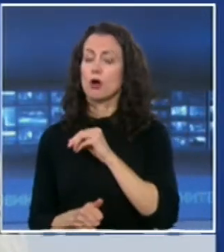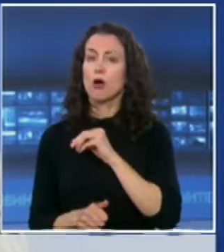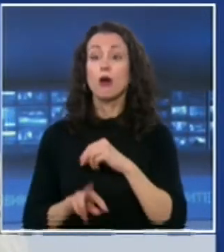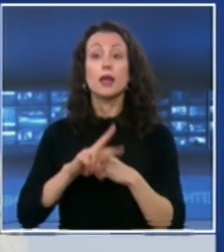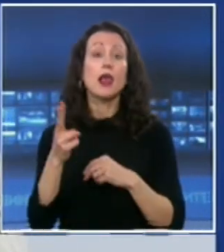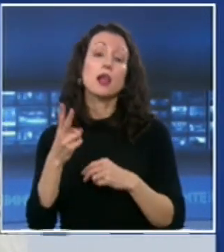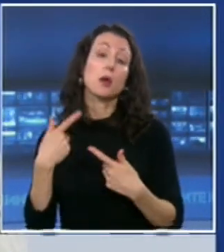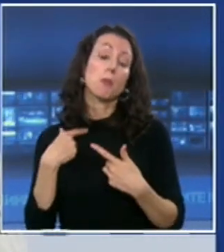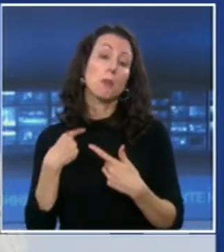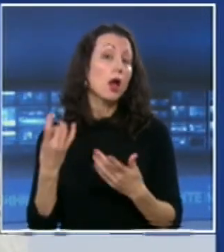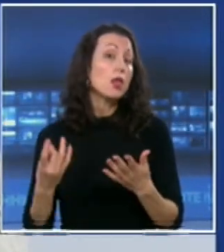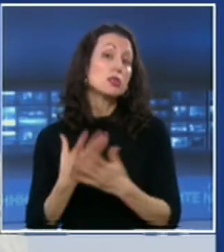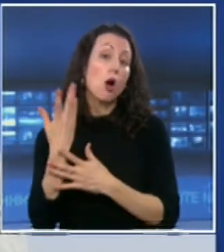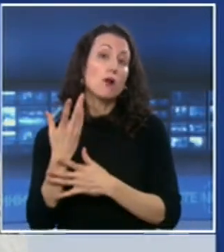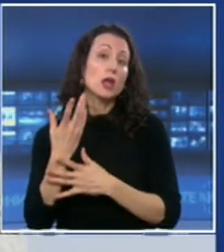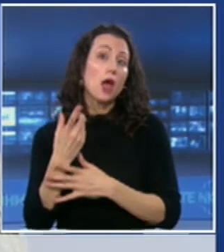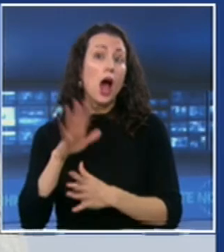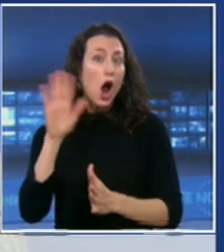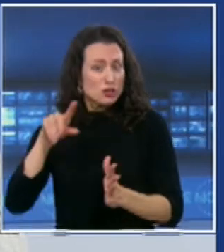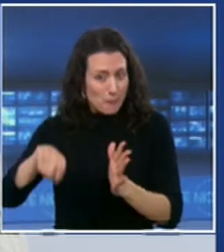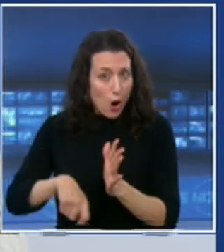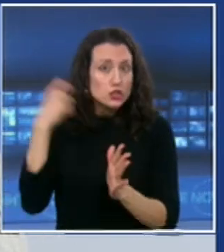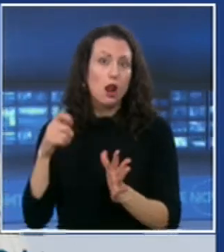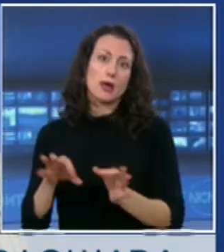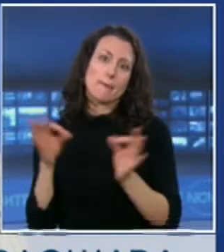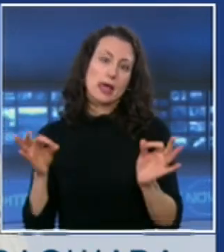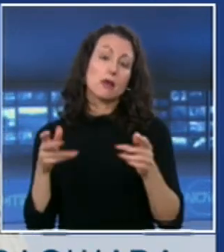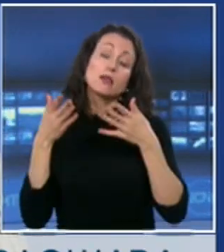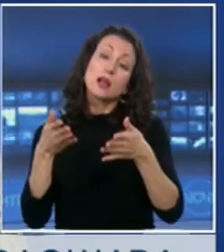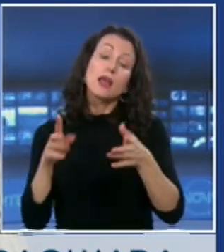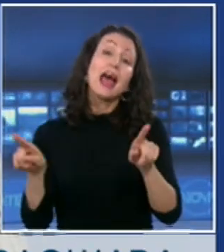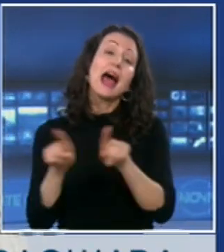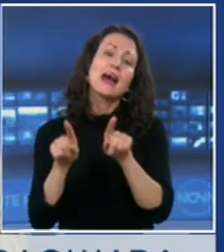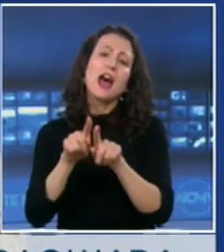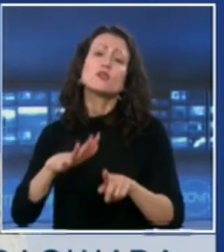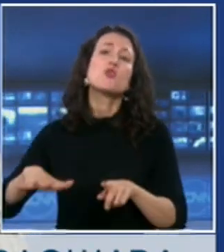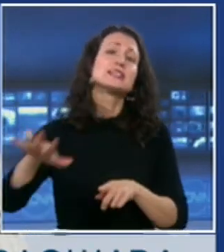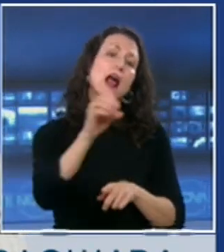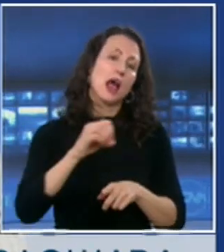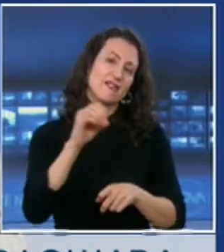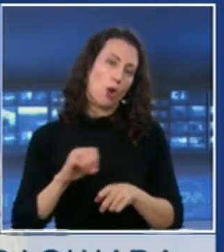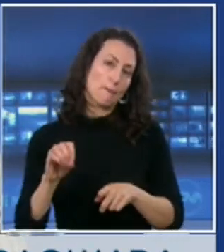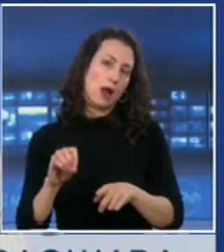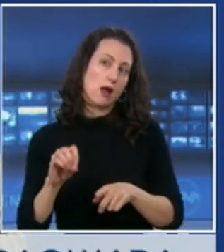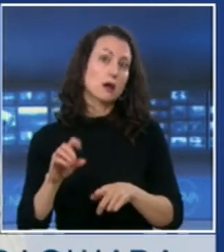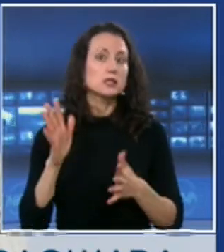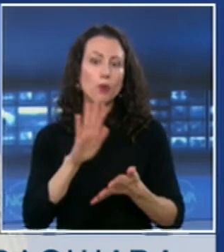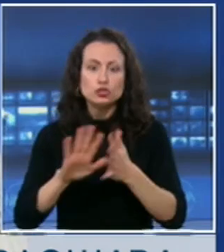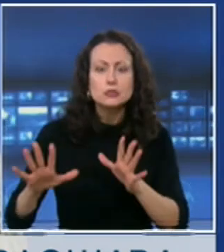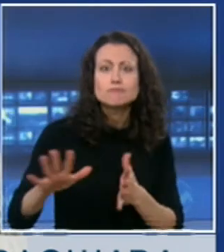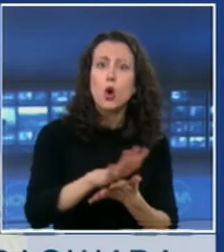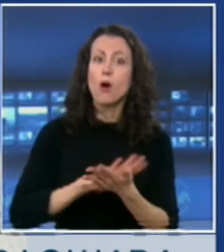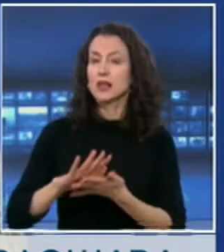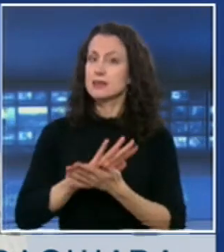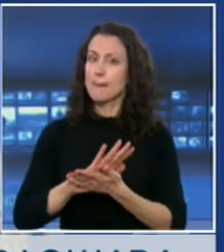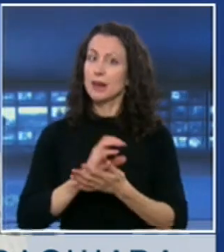към нови, нови, значително по-строги мерки, такива каквито има в почти цяла Европа, с оглед овладяване на ситуацията.